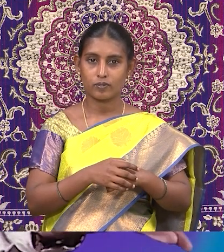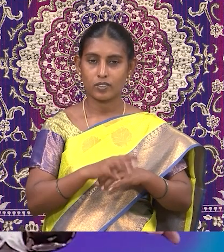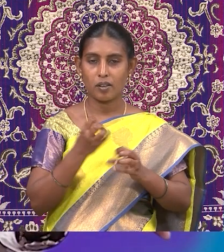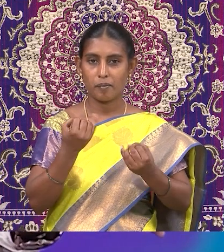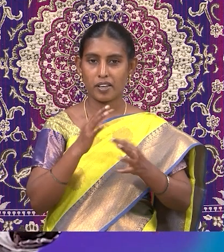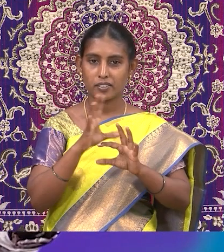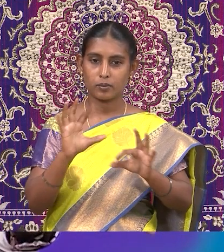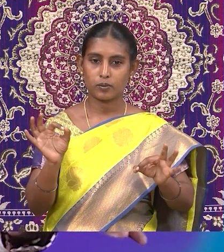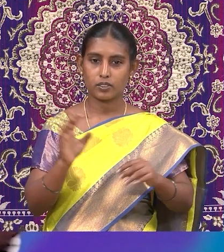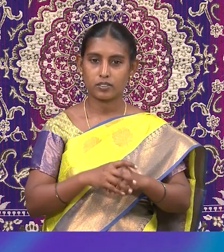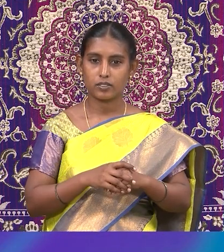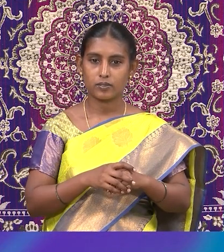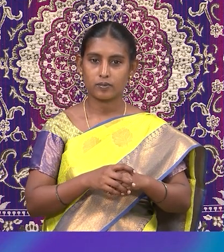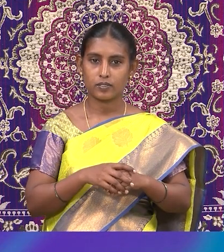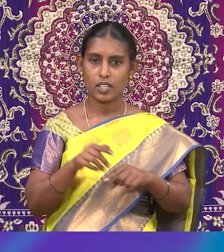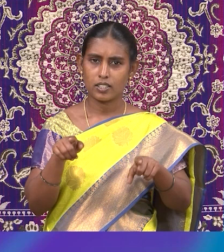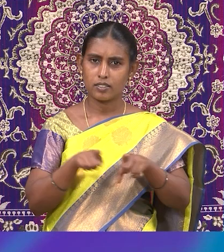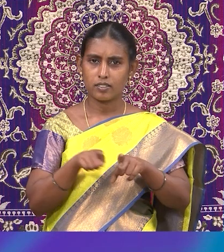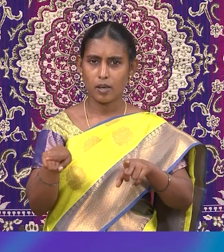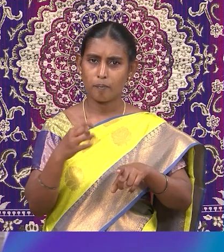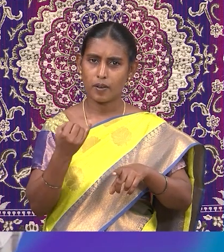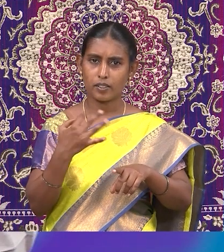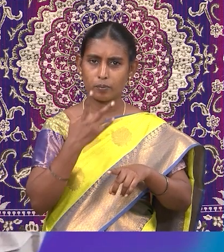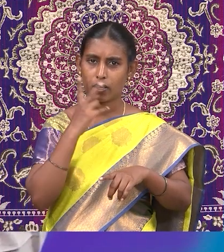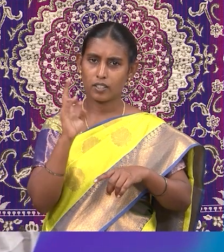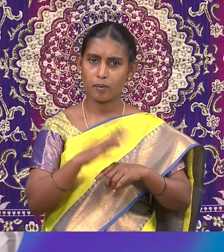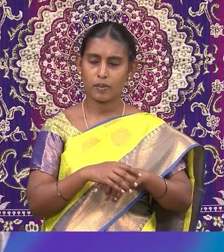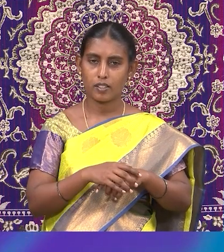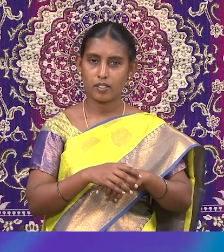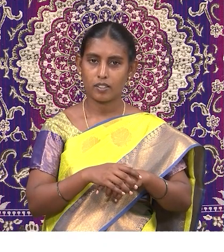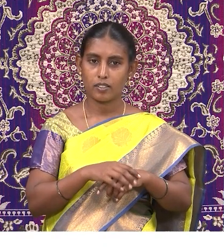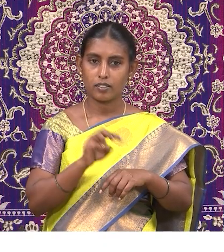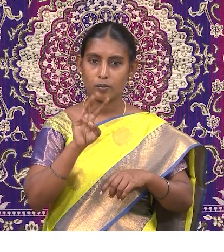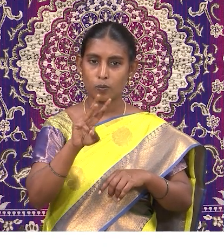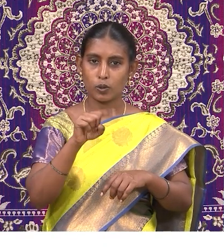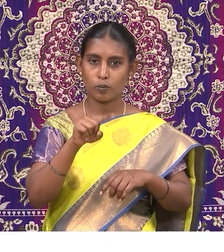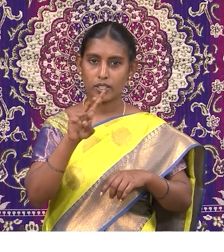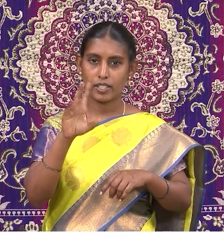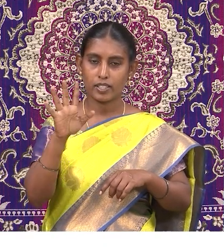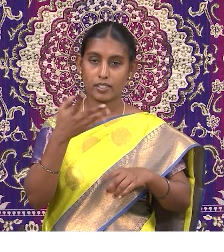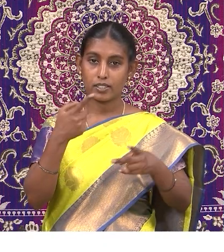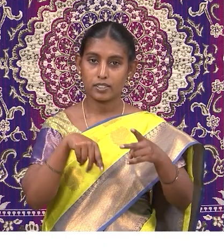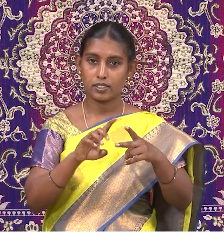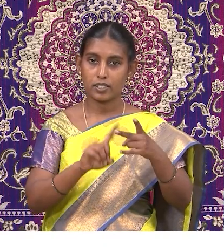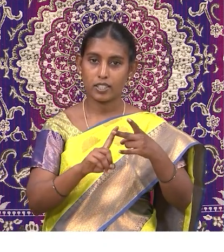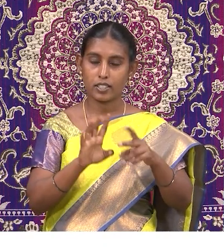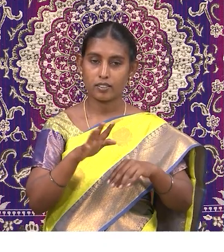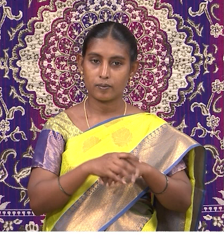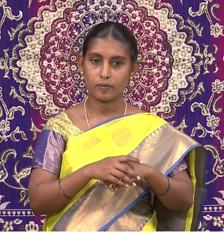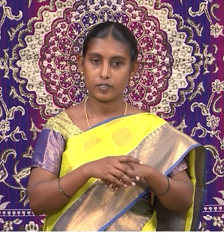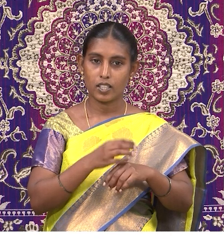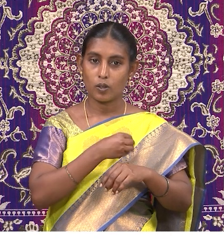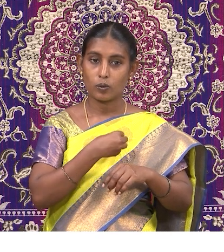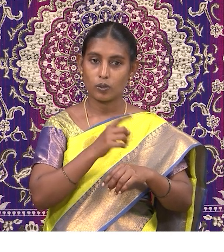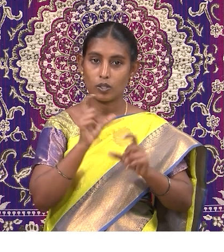கணக்கு முடிஞ்சது. இதே போல் இன்னொரு கணக்கு பார்க்கலாமா, எடுத்துக்காட்டு 3.25 செகண்ட் சப்ரிவிஷன் என்ன சமன்பாடு கொடுத்துருக்காங்க,